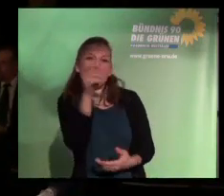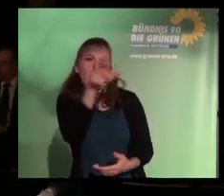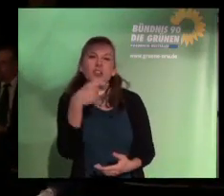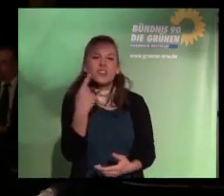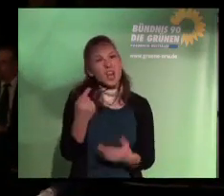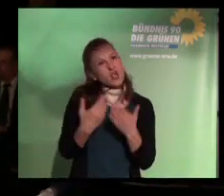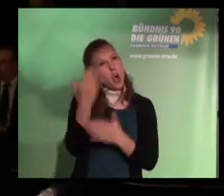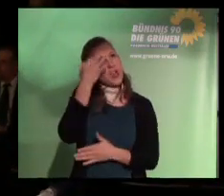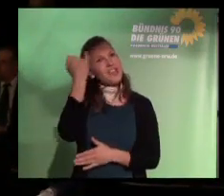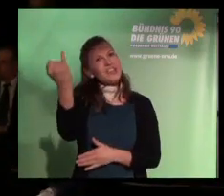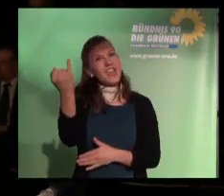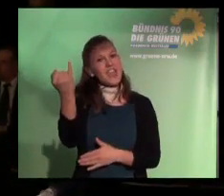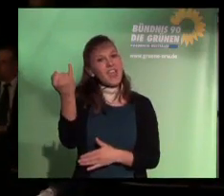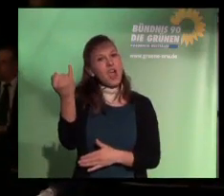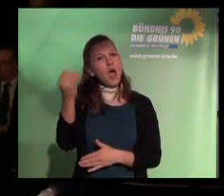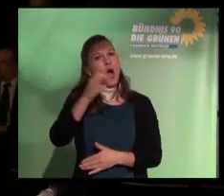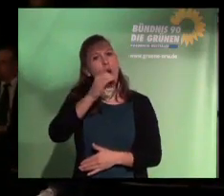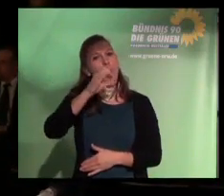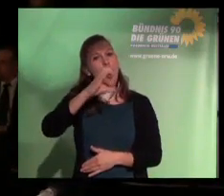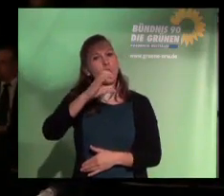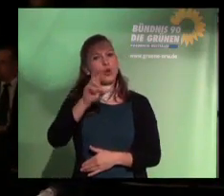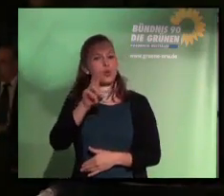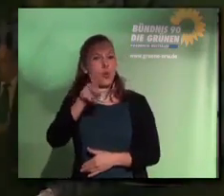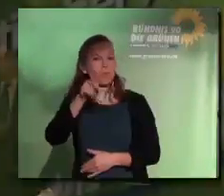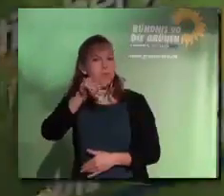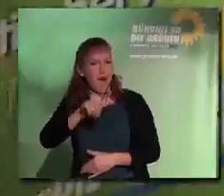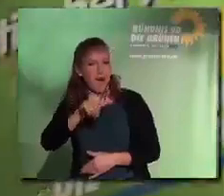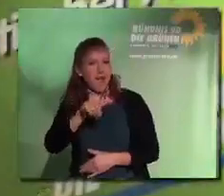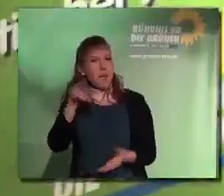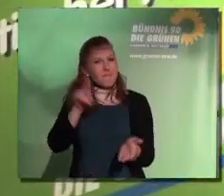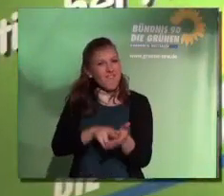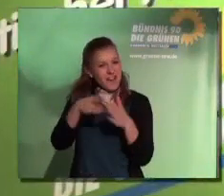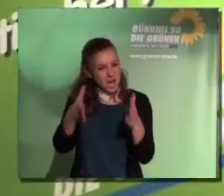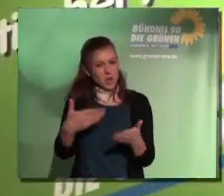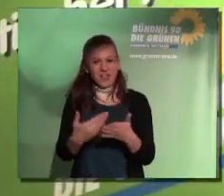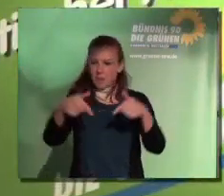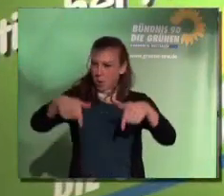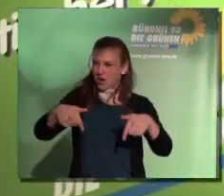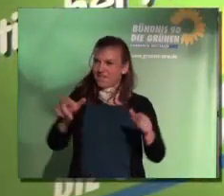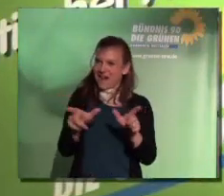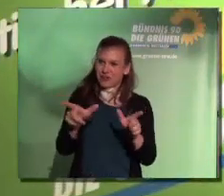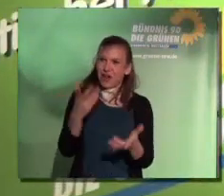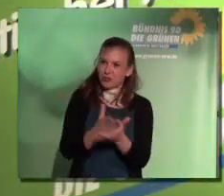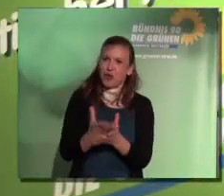Idee, Occupy the Pfandhaus. Und das machen wir heute, direkt mit dieser Veranstaltung.